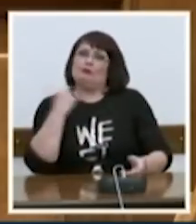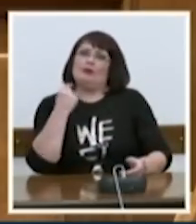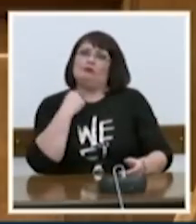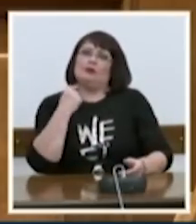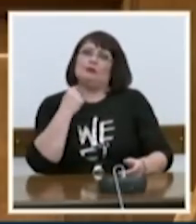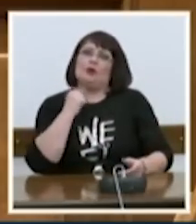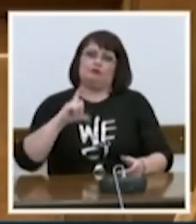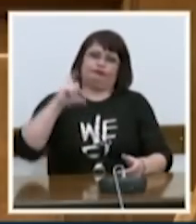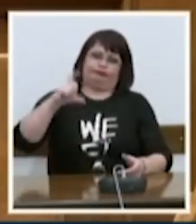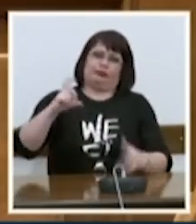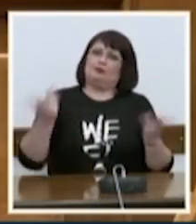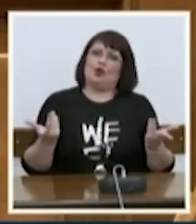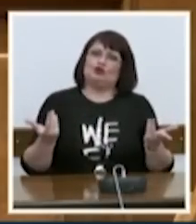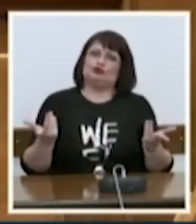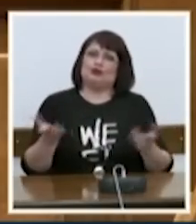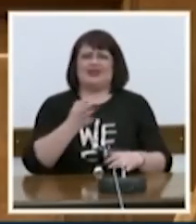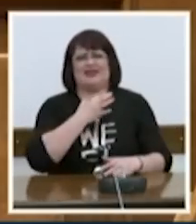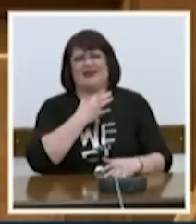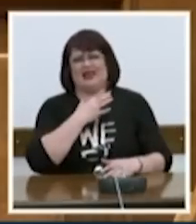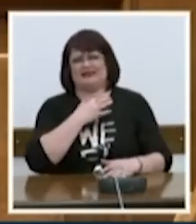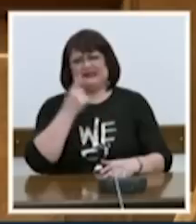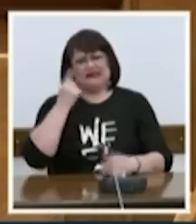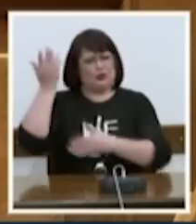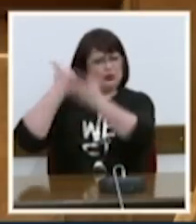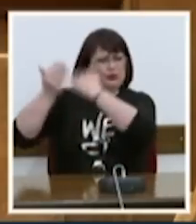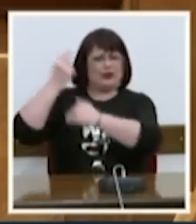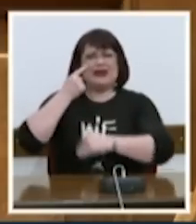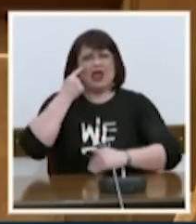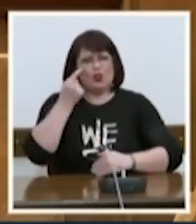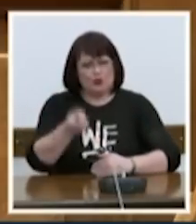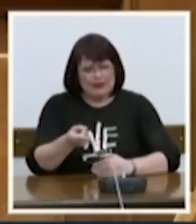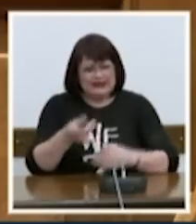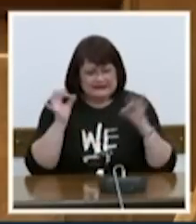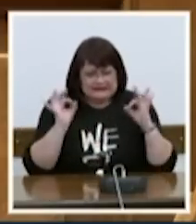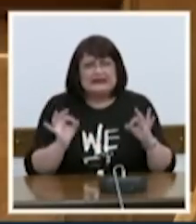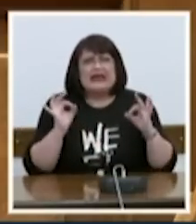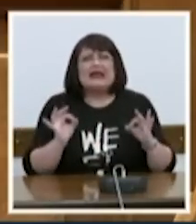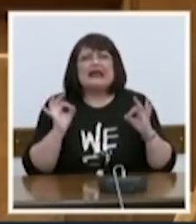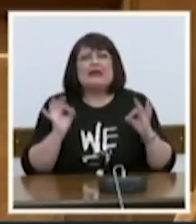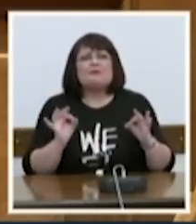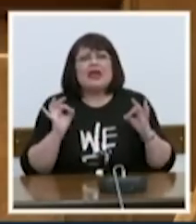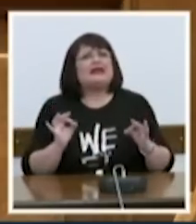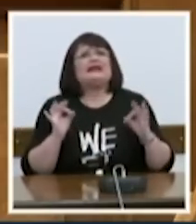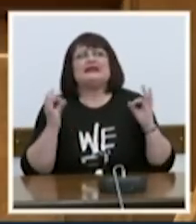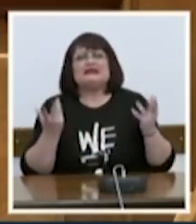Δεν χρειάζεται να πάει κανείς πολύ μακριά, αρκεί να δει τις συγκεκριμένες